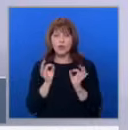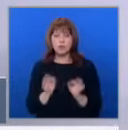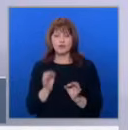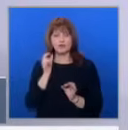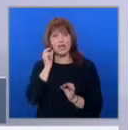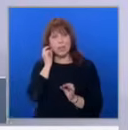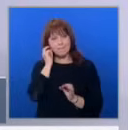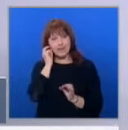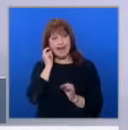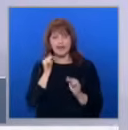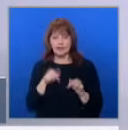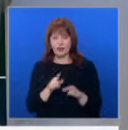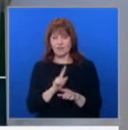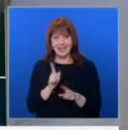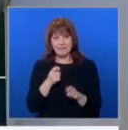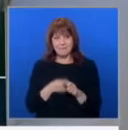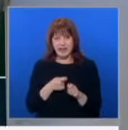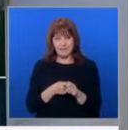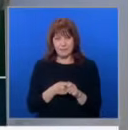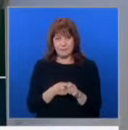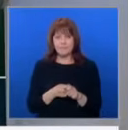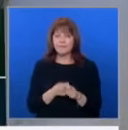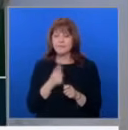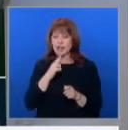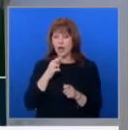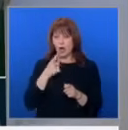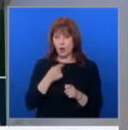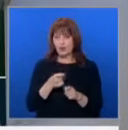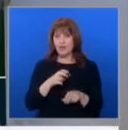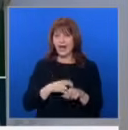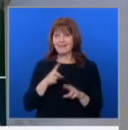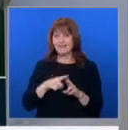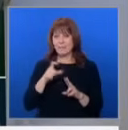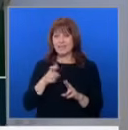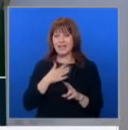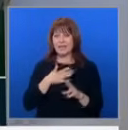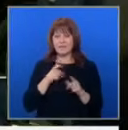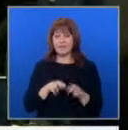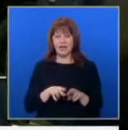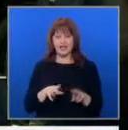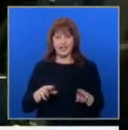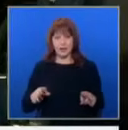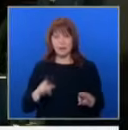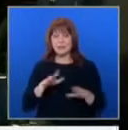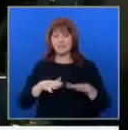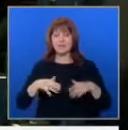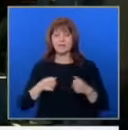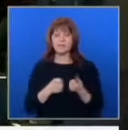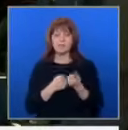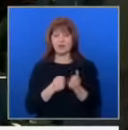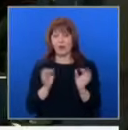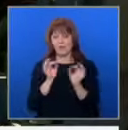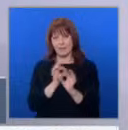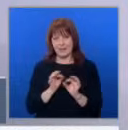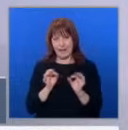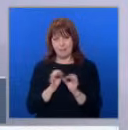имена, такива разговори не са водени. Категоричен отговор от ДПС и ИТН за парламентарна подкрепа за сега няма, обясни още